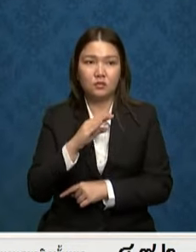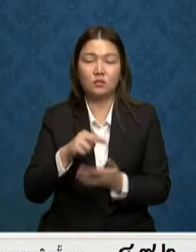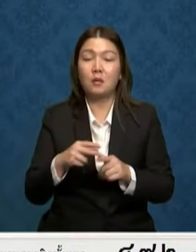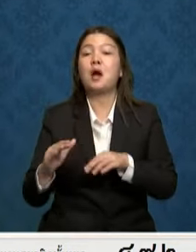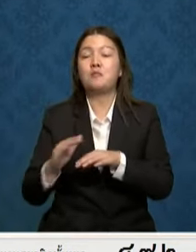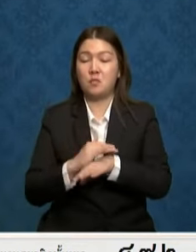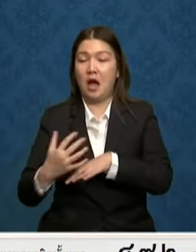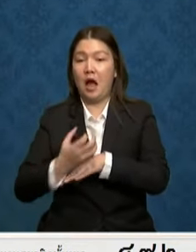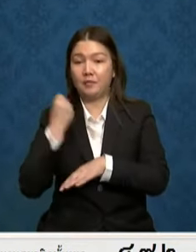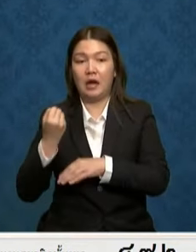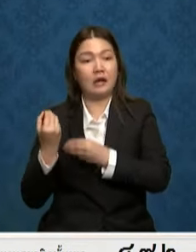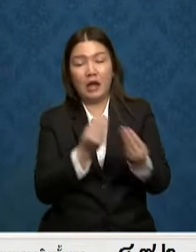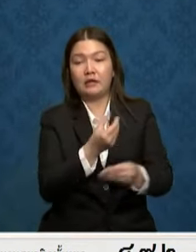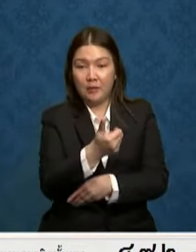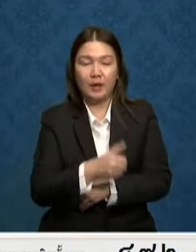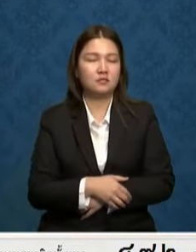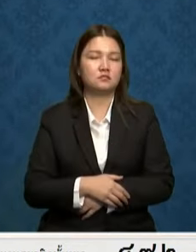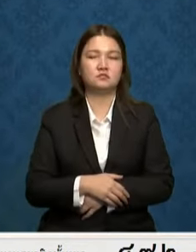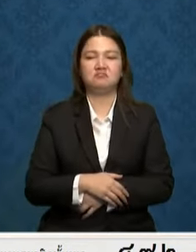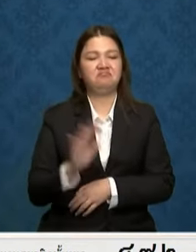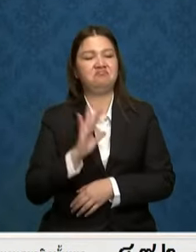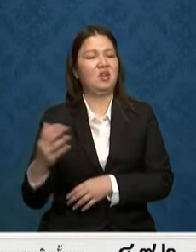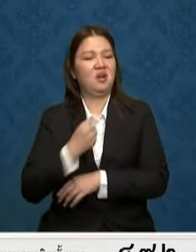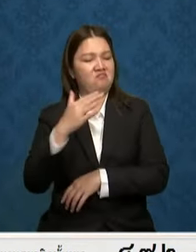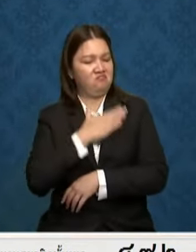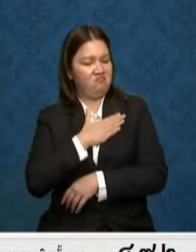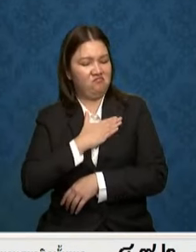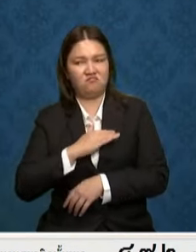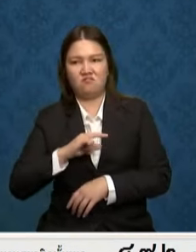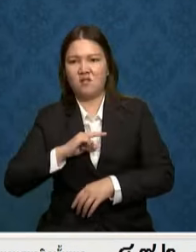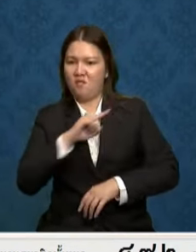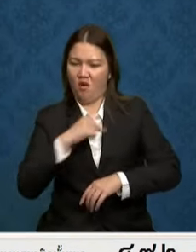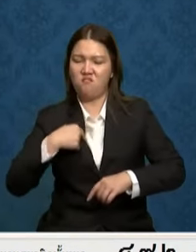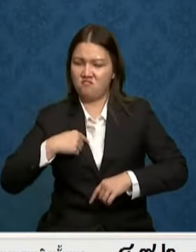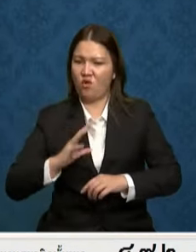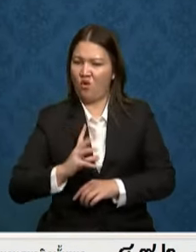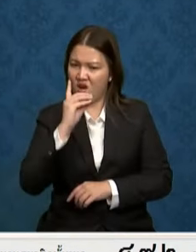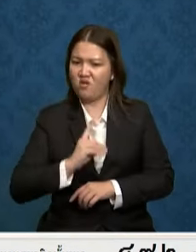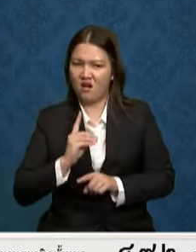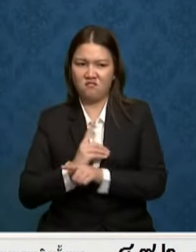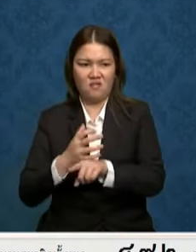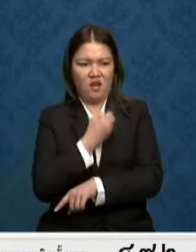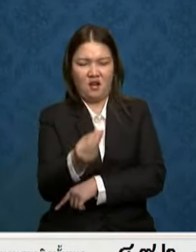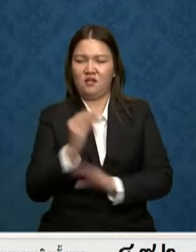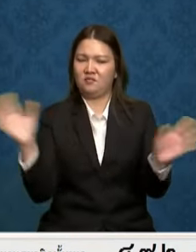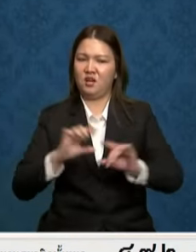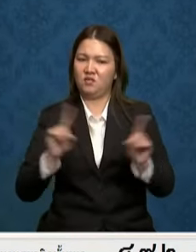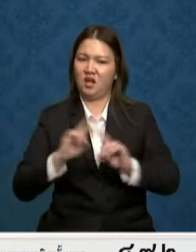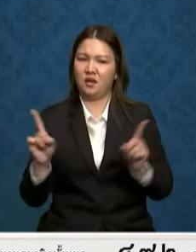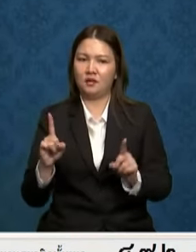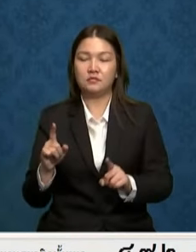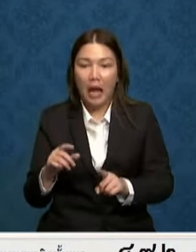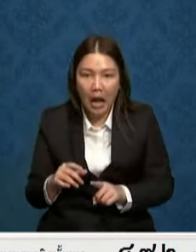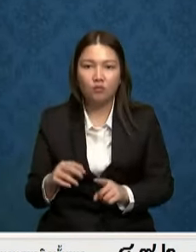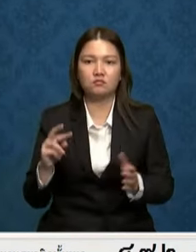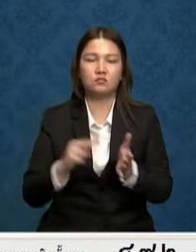เมืองและทรัพยากรให้อีกฝ่ายมทุกคนตอบว่าไม่นะครับเป็นเรื่องตลกที่มนุษย์เราเนี่ยอยากได้ความสงบสันติยุติความขัดแย้งแต่ไม่